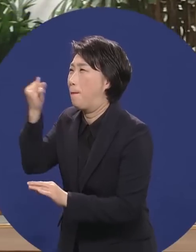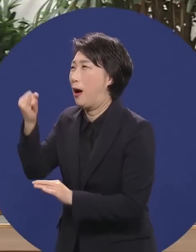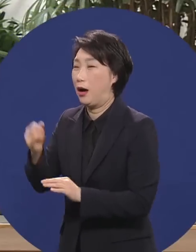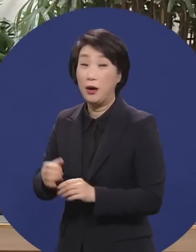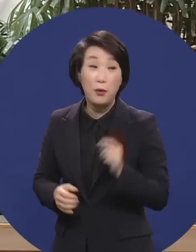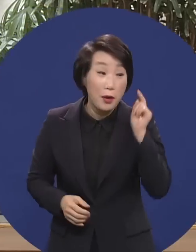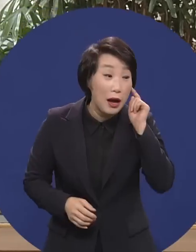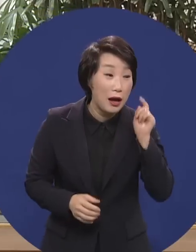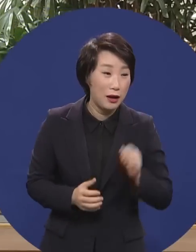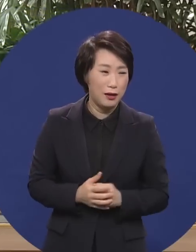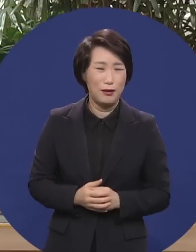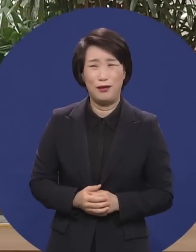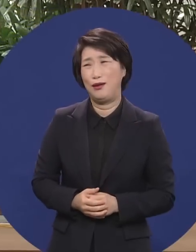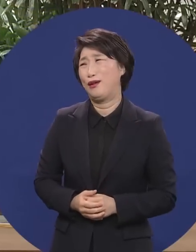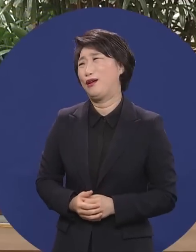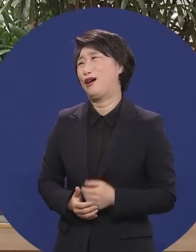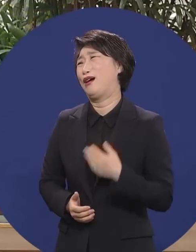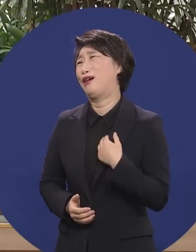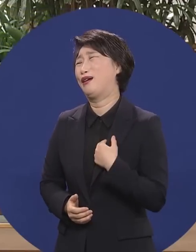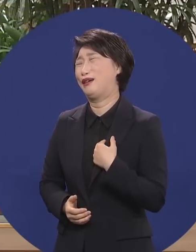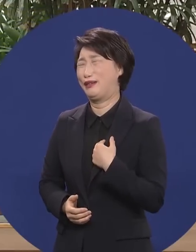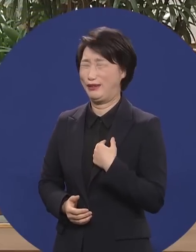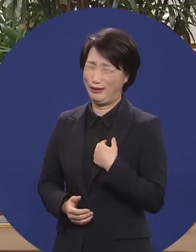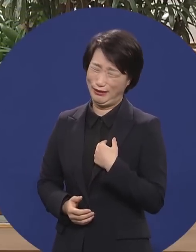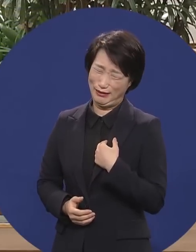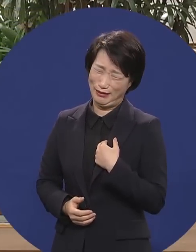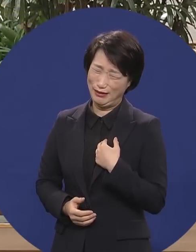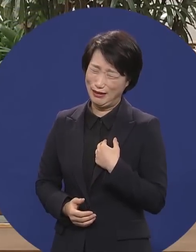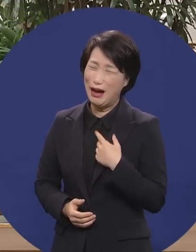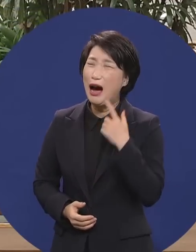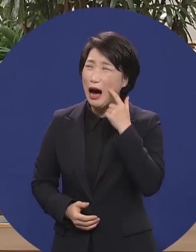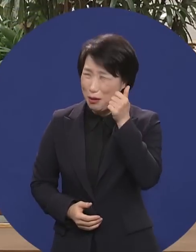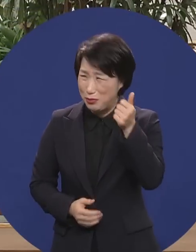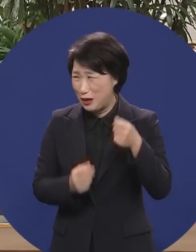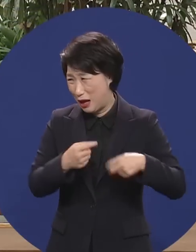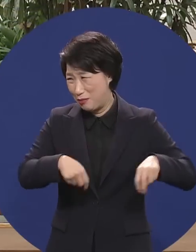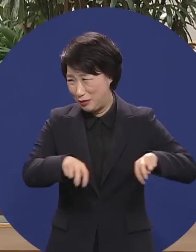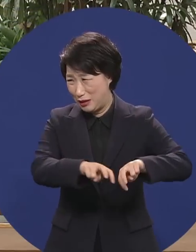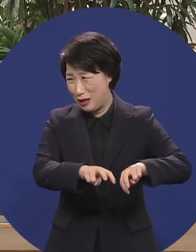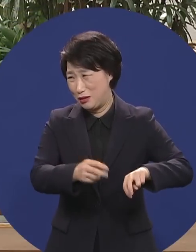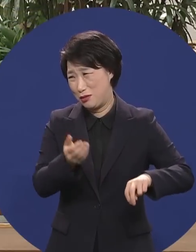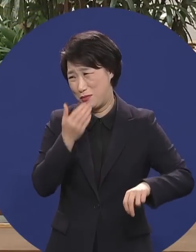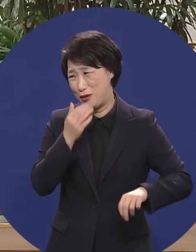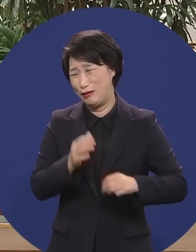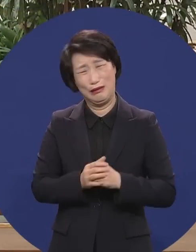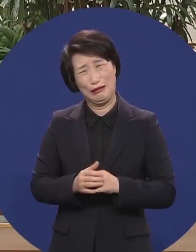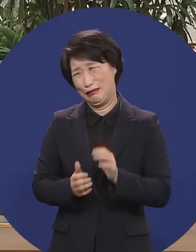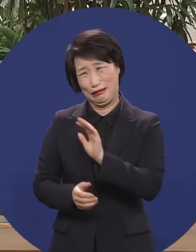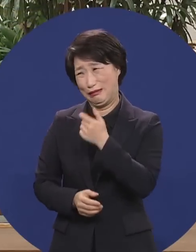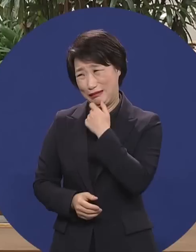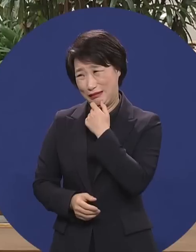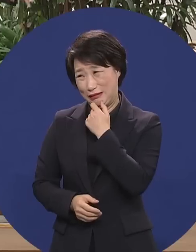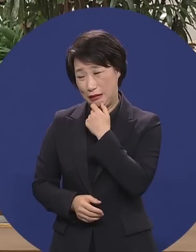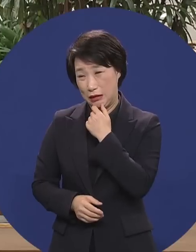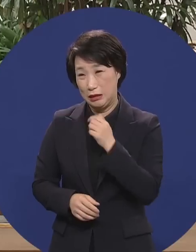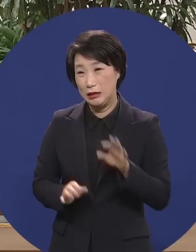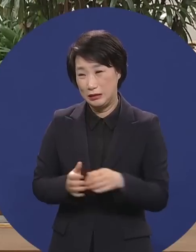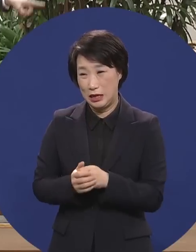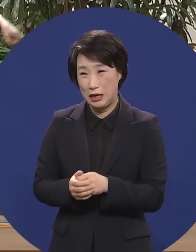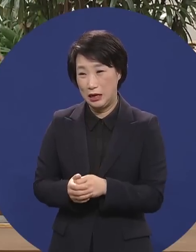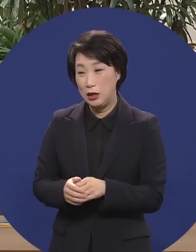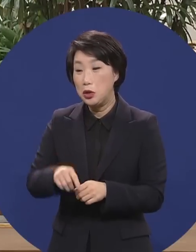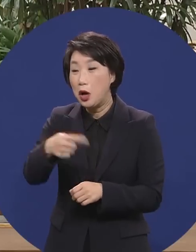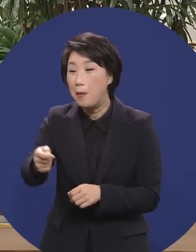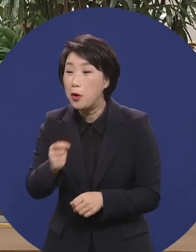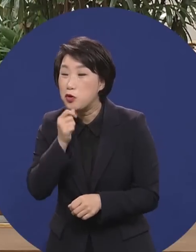왜? 저는 아버지하고 상을 같이 먹고 옆에다가